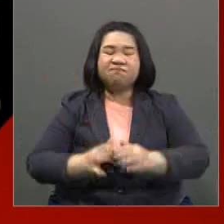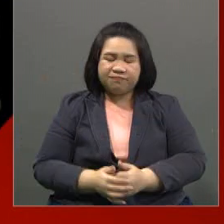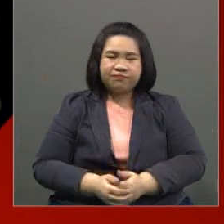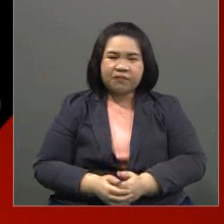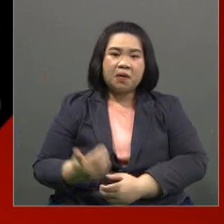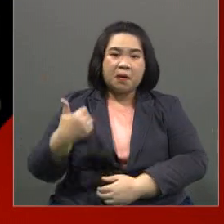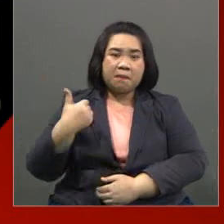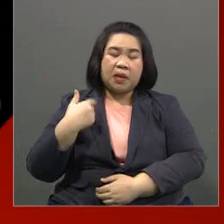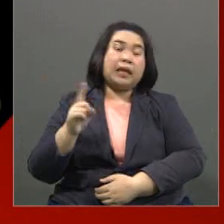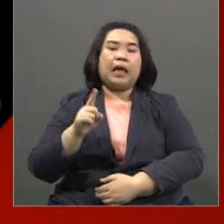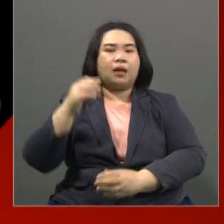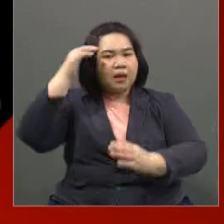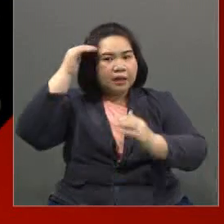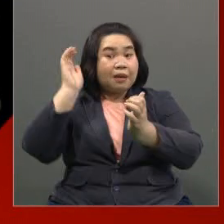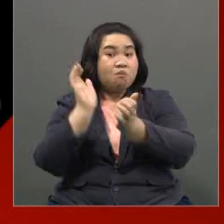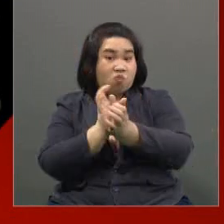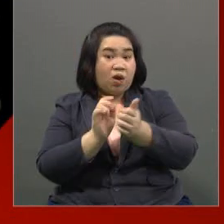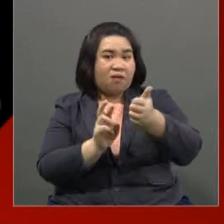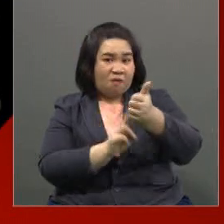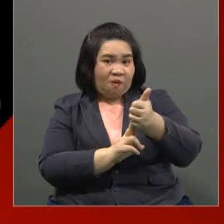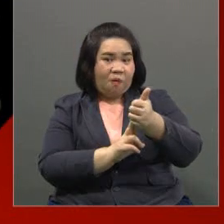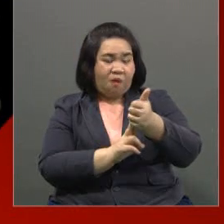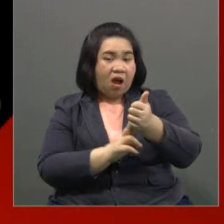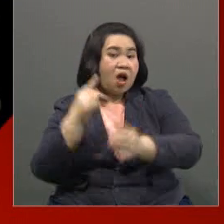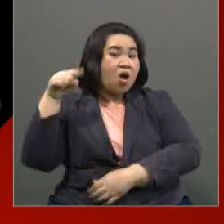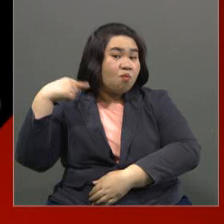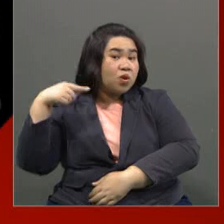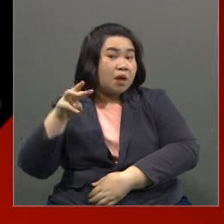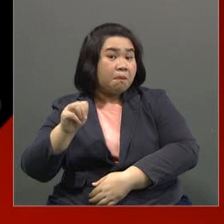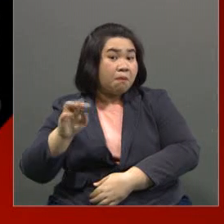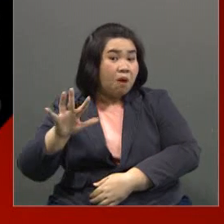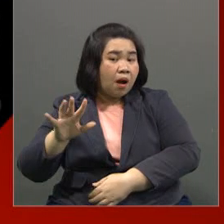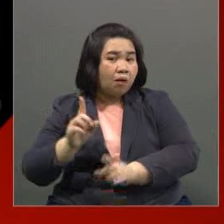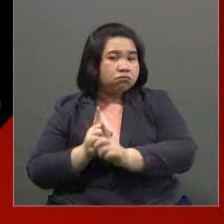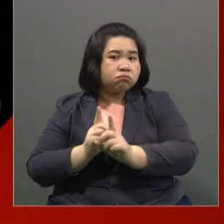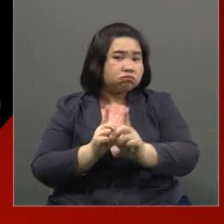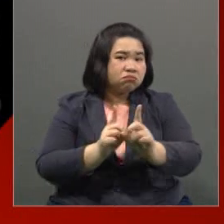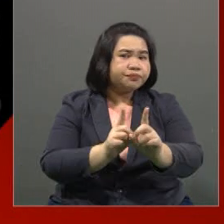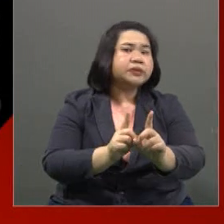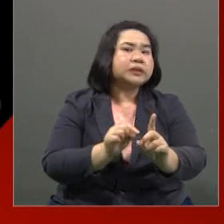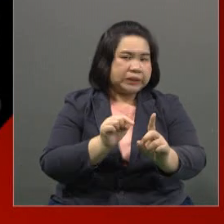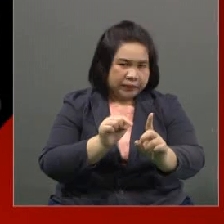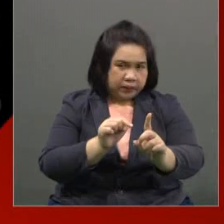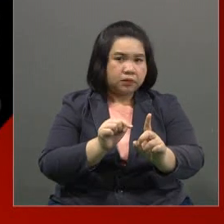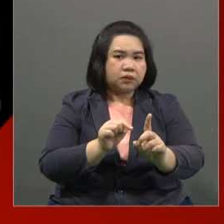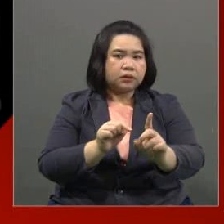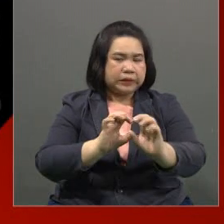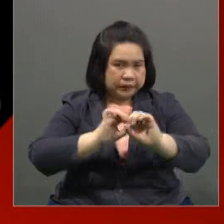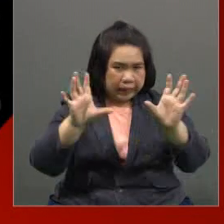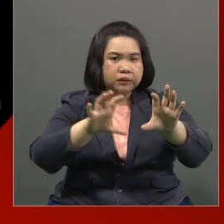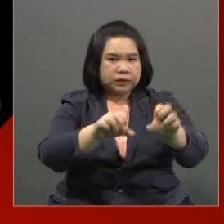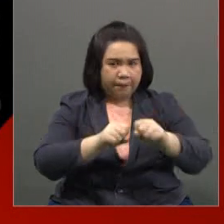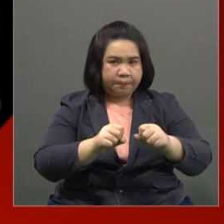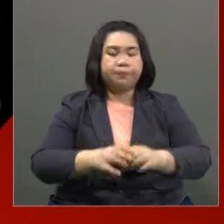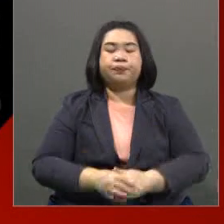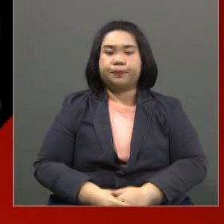คือมีตำรวจรายเนี้ยยศร้อยตำรวจเอกเดินแล้วก็มีน้องผู้หญิงชั้นม 5เนี่ยเดินตามนั่นเองตรงนี้ก็เลยนำไปสู่ในเรื่องของการจับกุมนั่นเอง